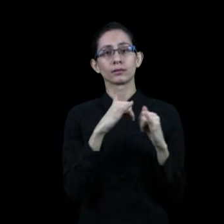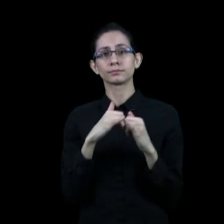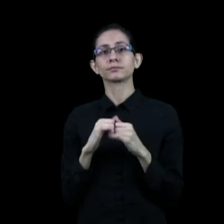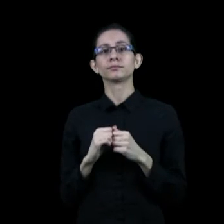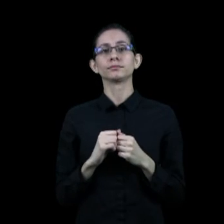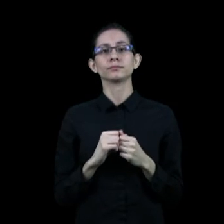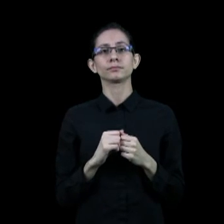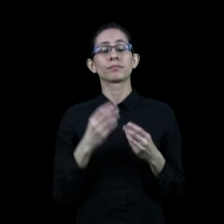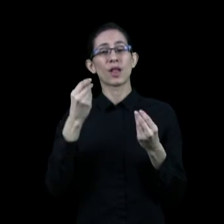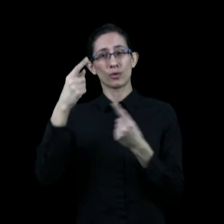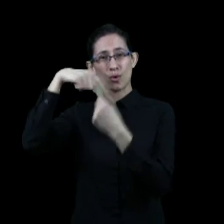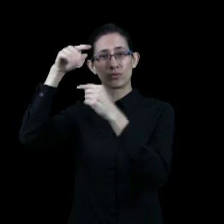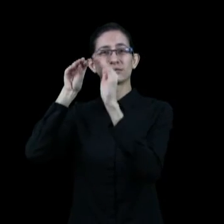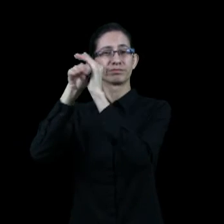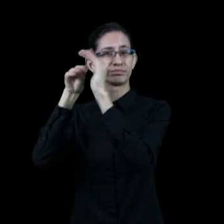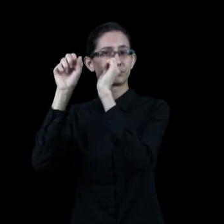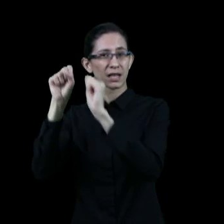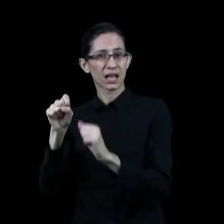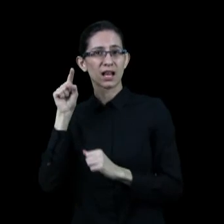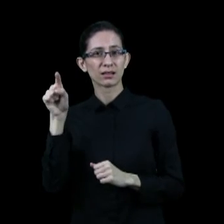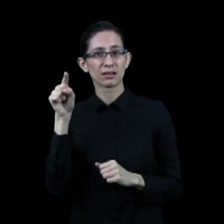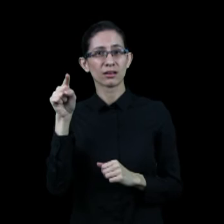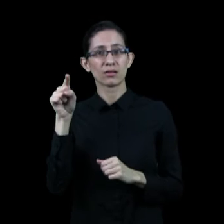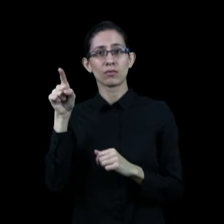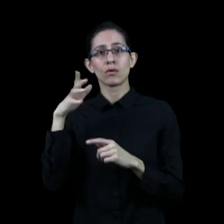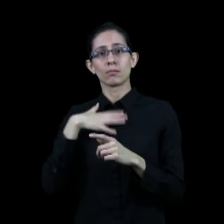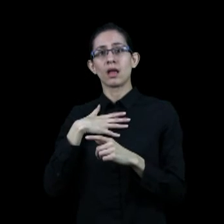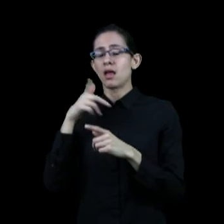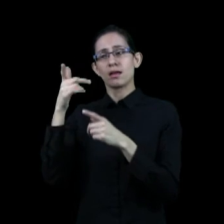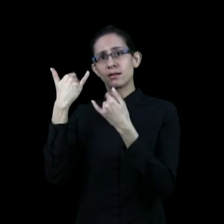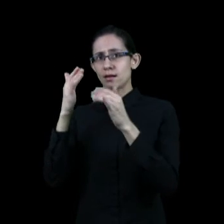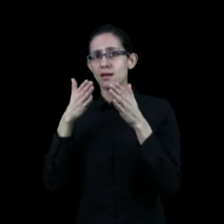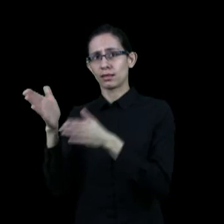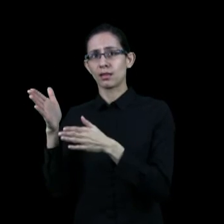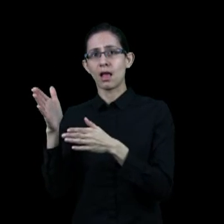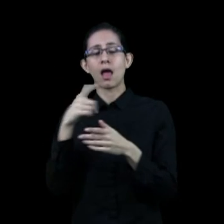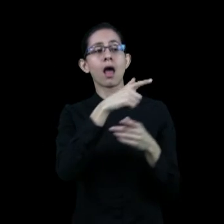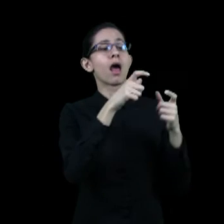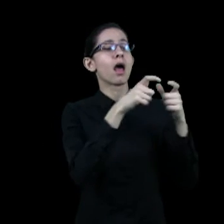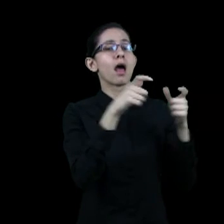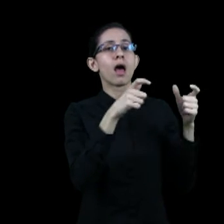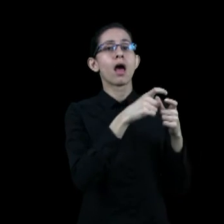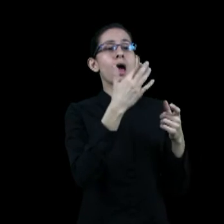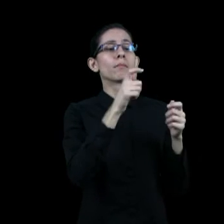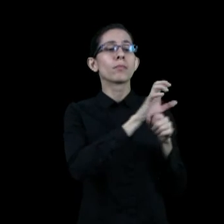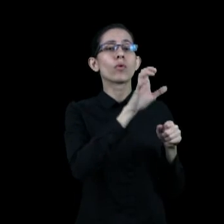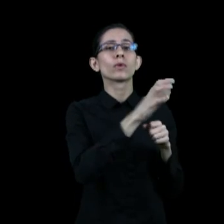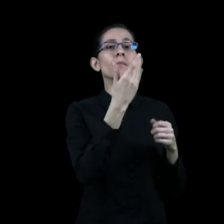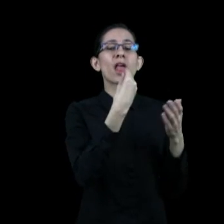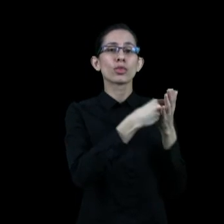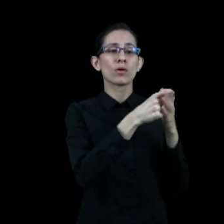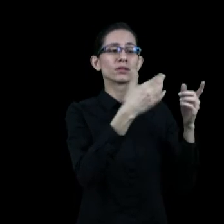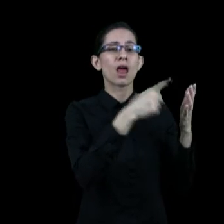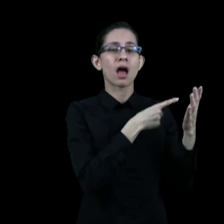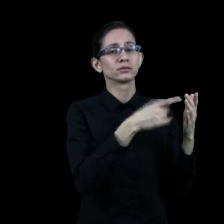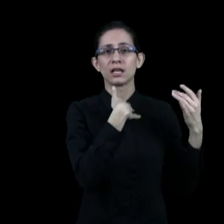nie oznaczają tego samego. Generalnie to prawda, że jeśli podaż pieniędzy… Podaż pieniędzy to